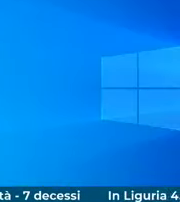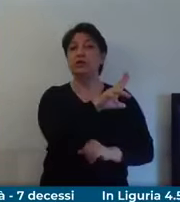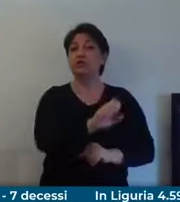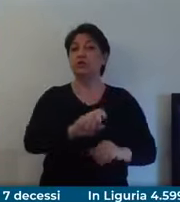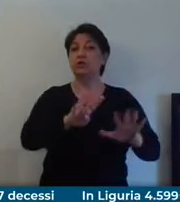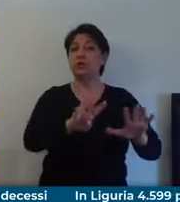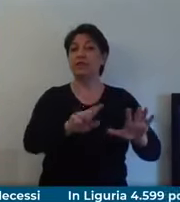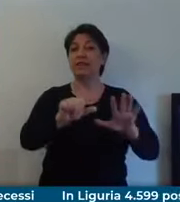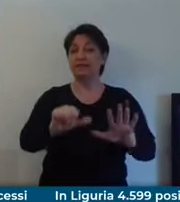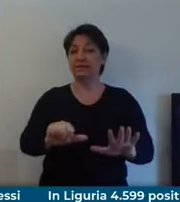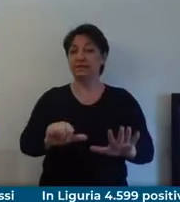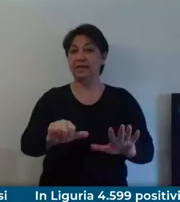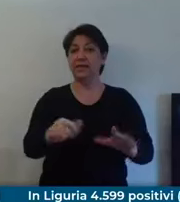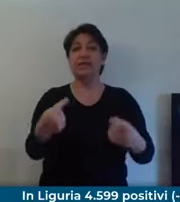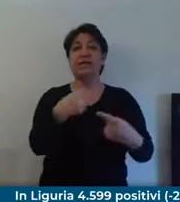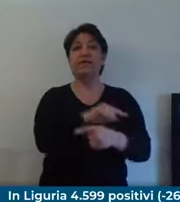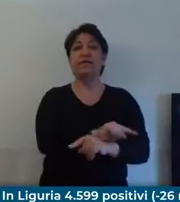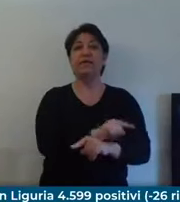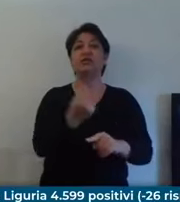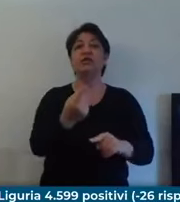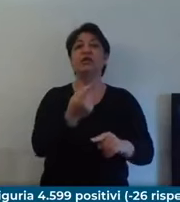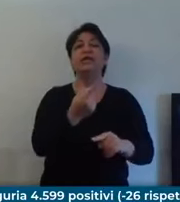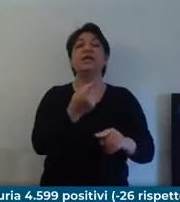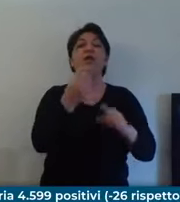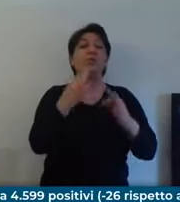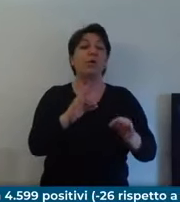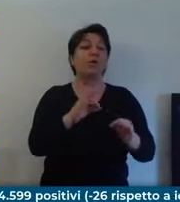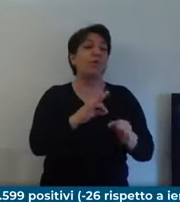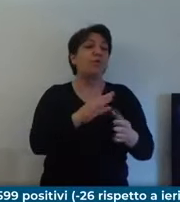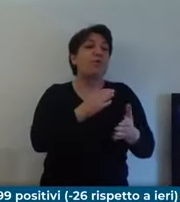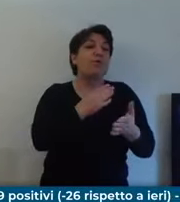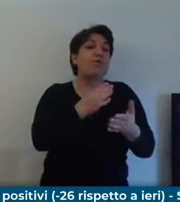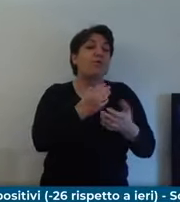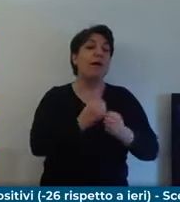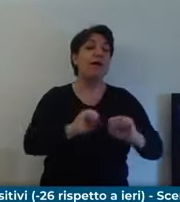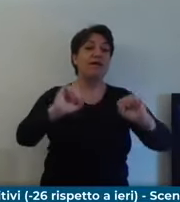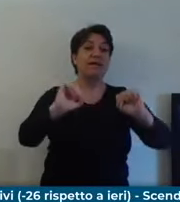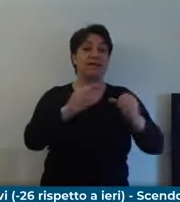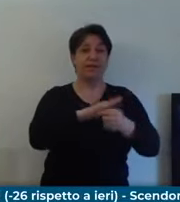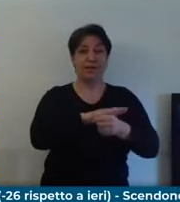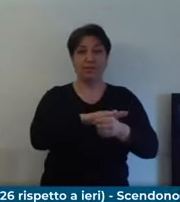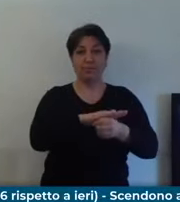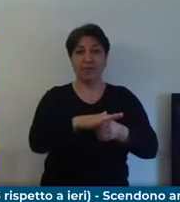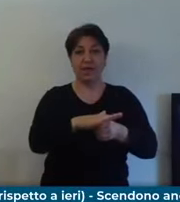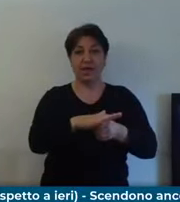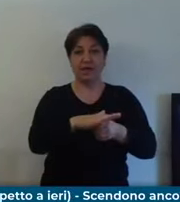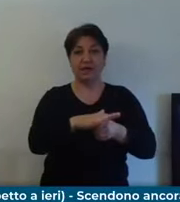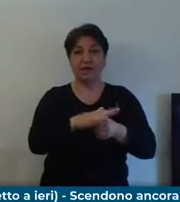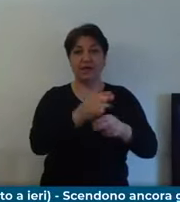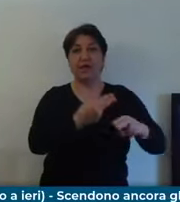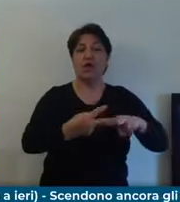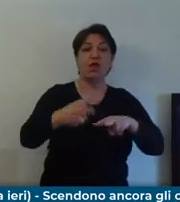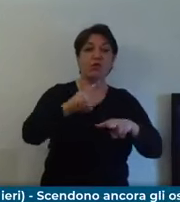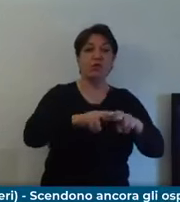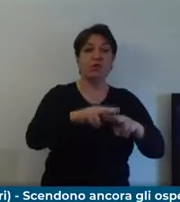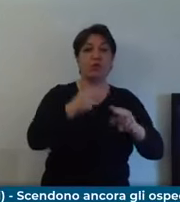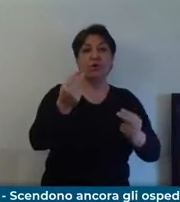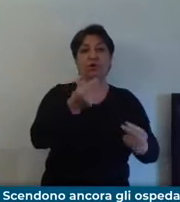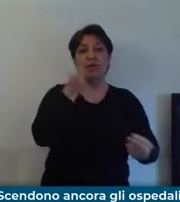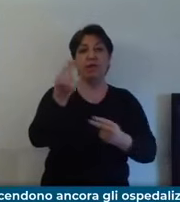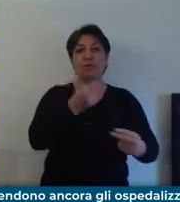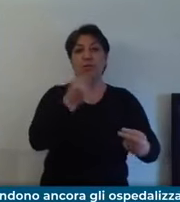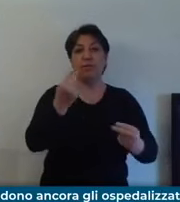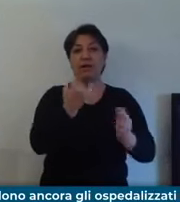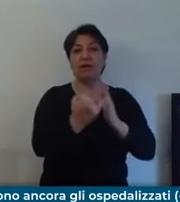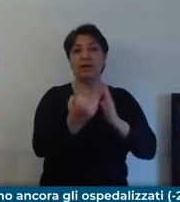con doppio tampone negativo e quindi di fatto usciti dalla spirale Covid anche in via formale arrivano